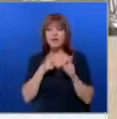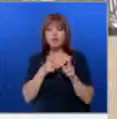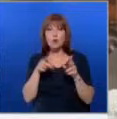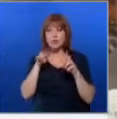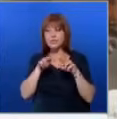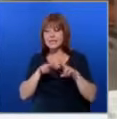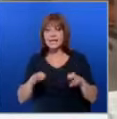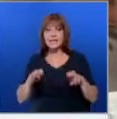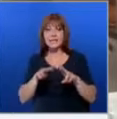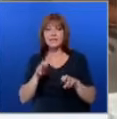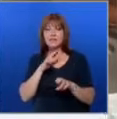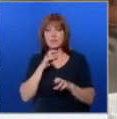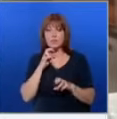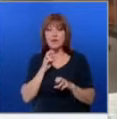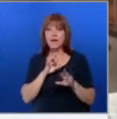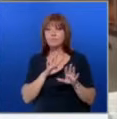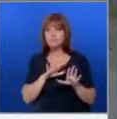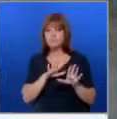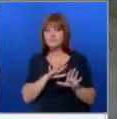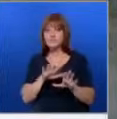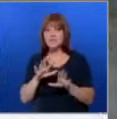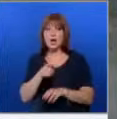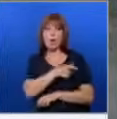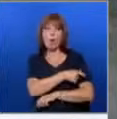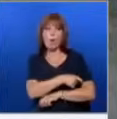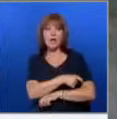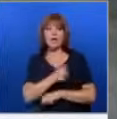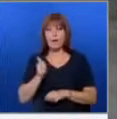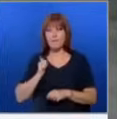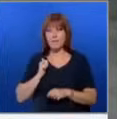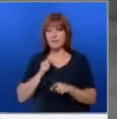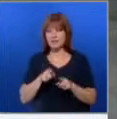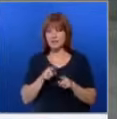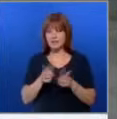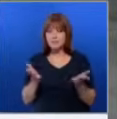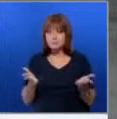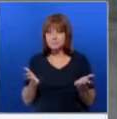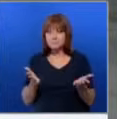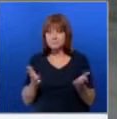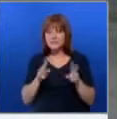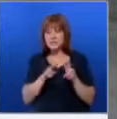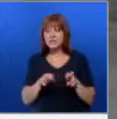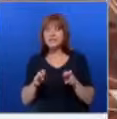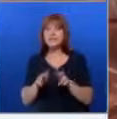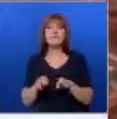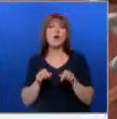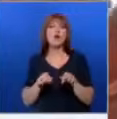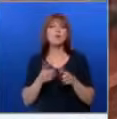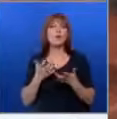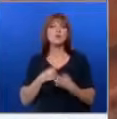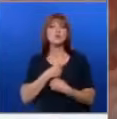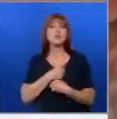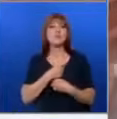се издирва от полицията. Десетки, близо до стотици са охранителите, които охраняват такова голямо мероприятие. Това, което фактически